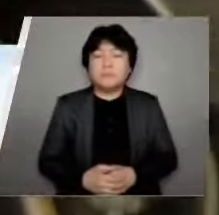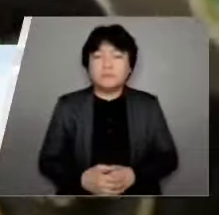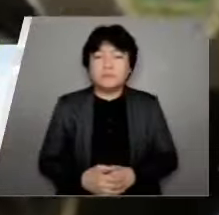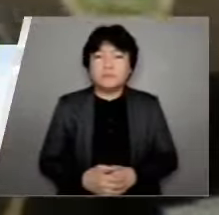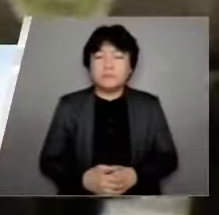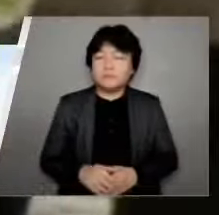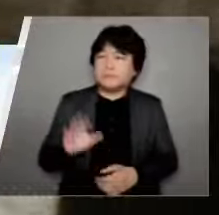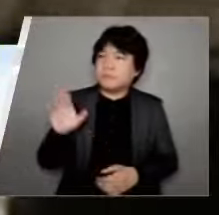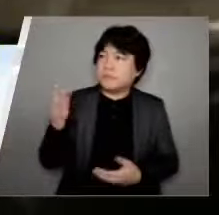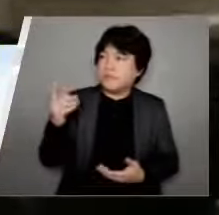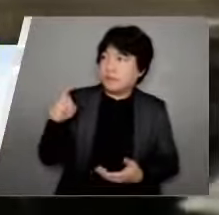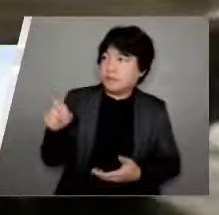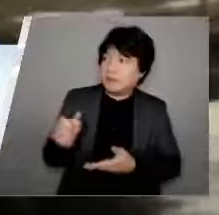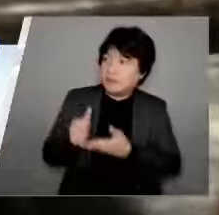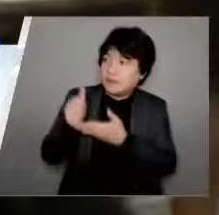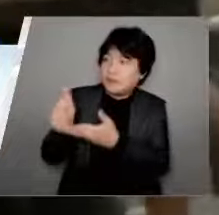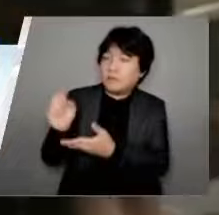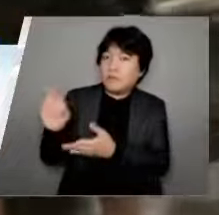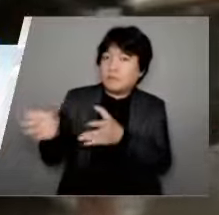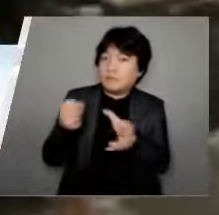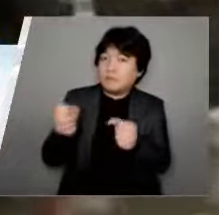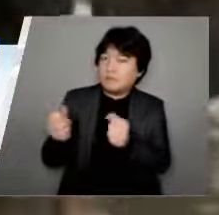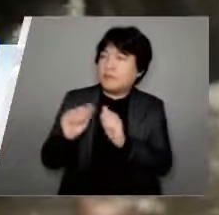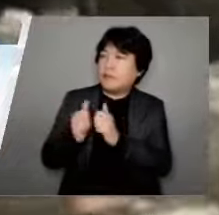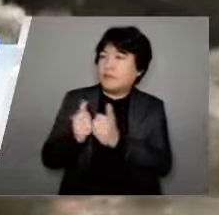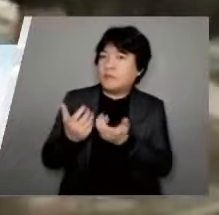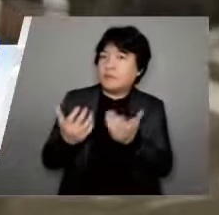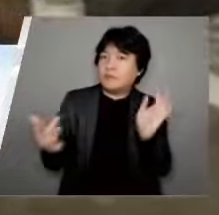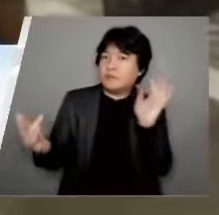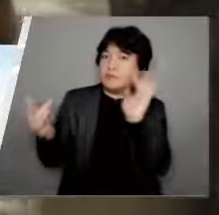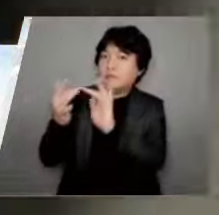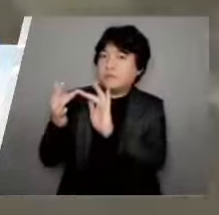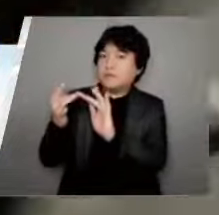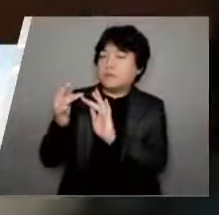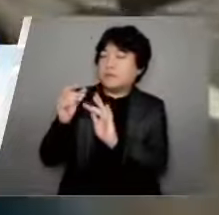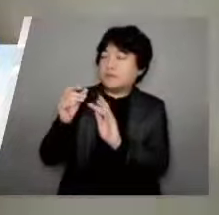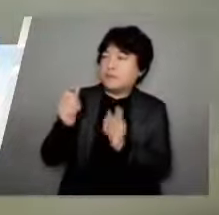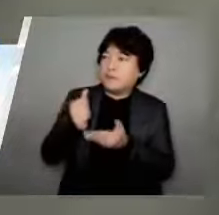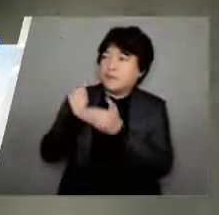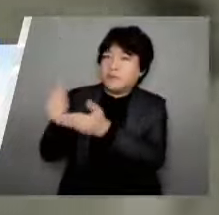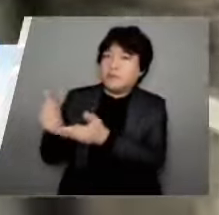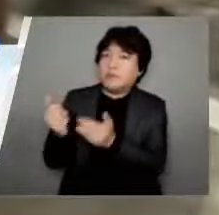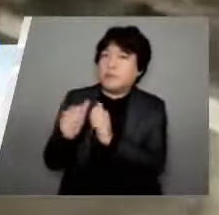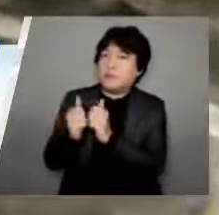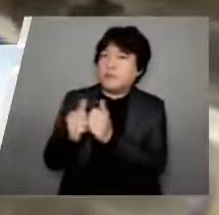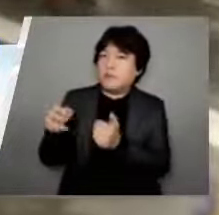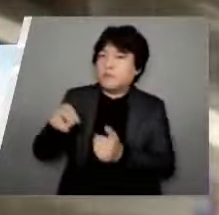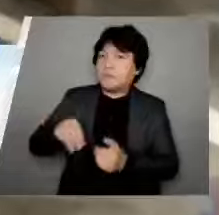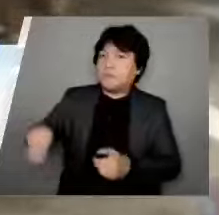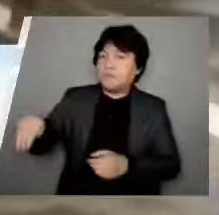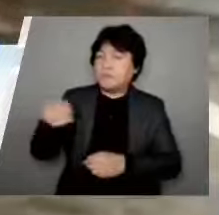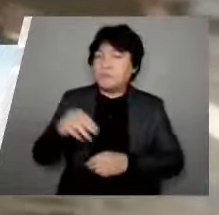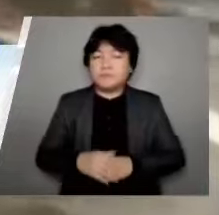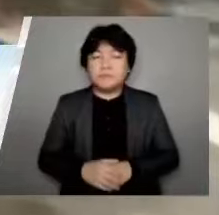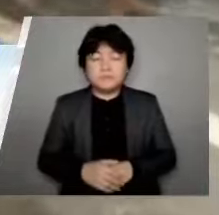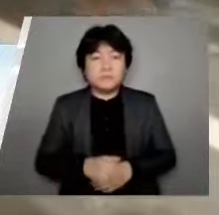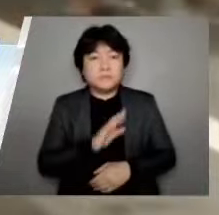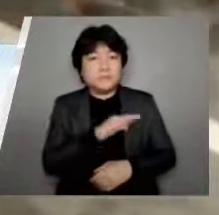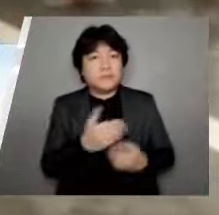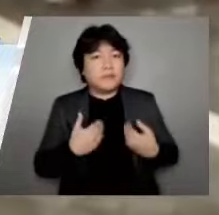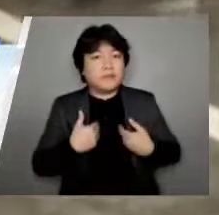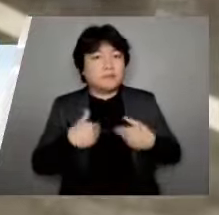ng tulong o ng rescue, Mayor, paano po sila pwedeng kumontak sa mga otoridad sa Malabon? Meron po kaming hotlines